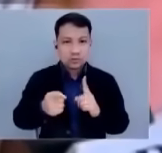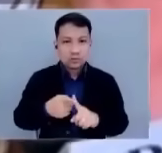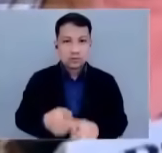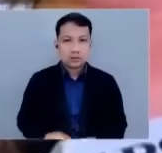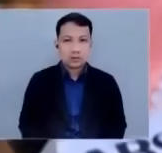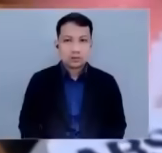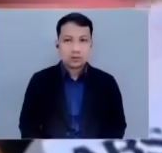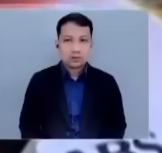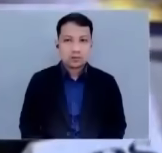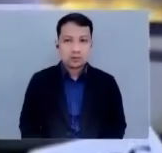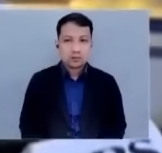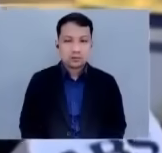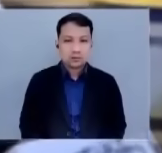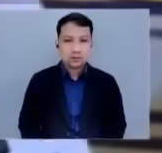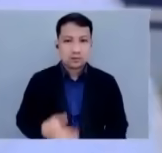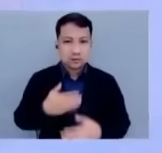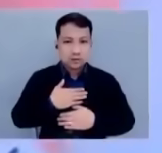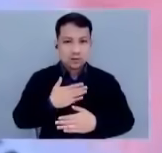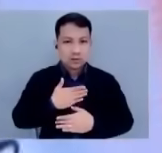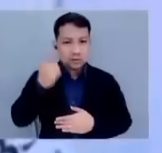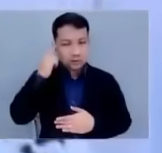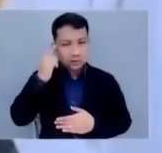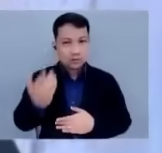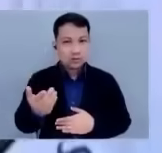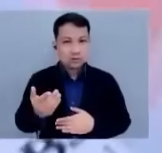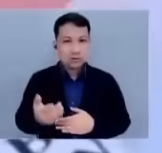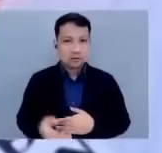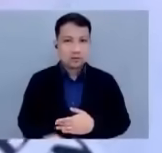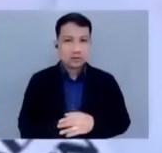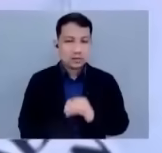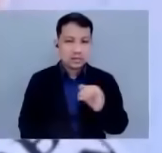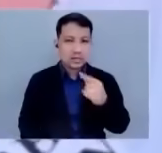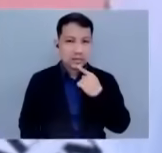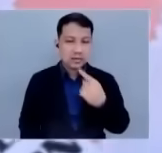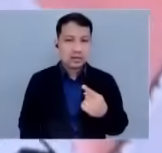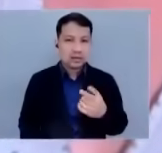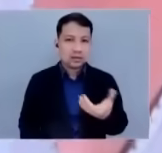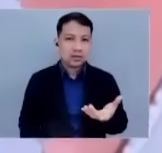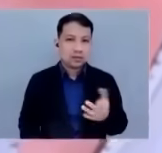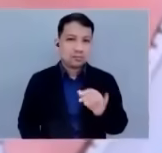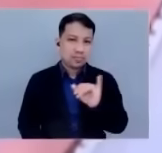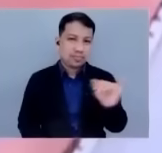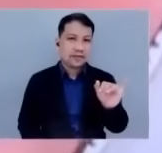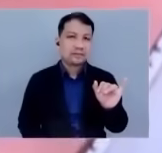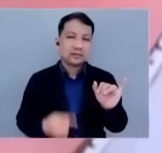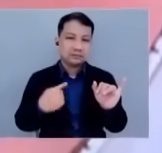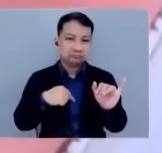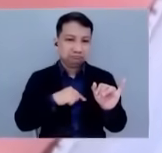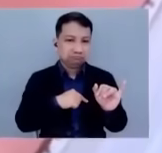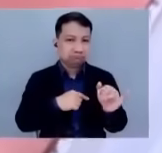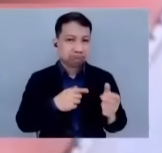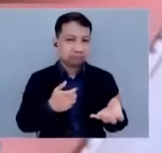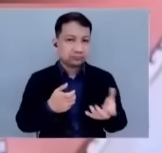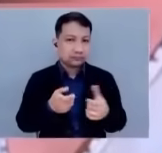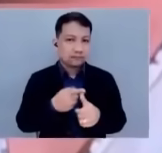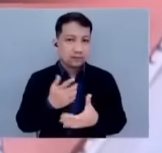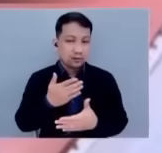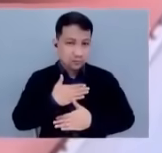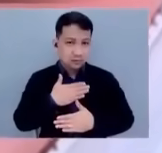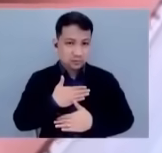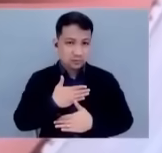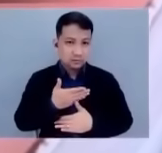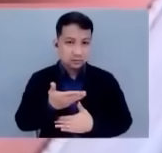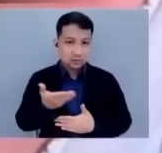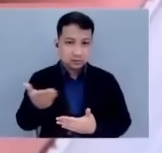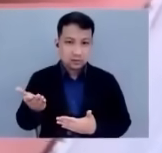Yun, so happy birthday! What she said. No, same naman. Of course, we're happy that he